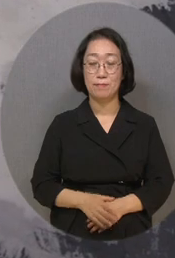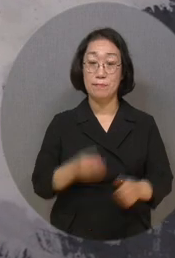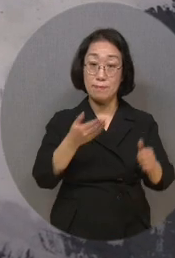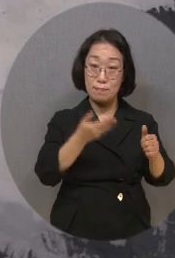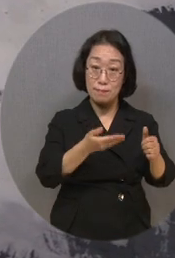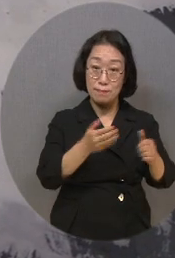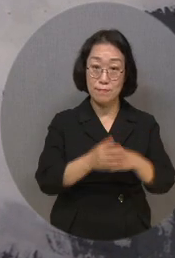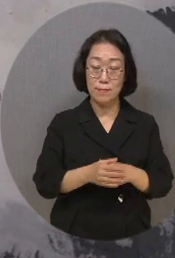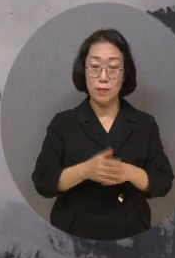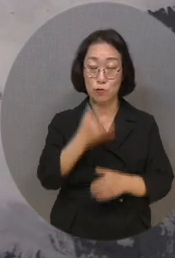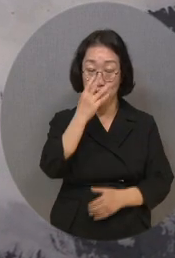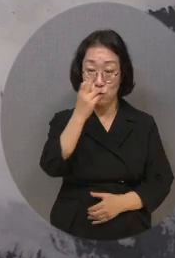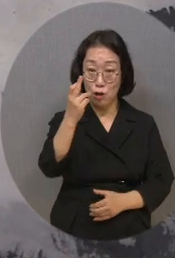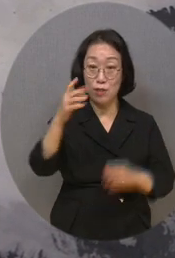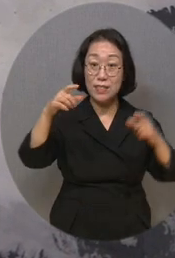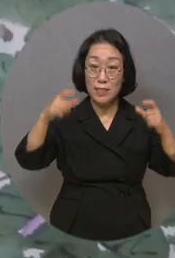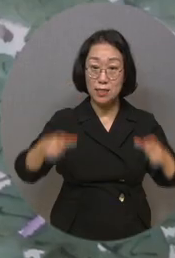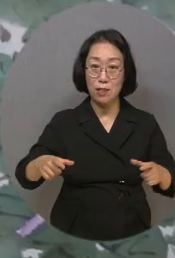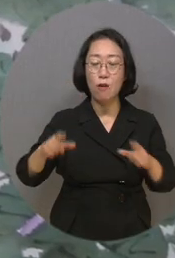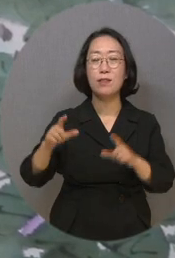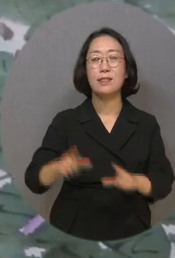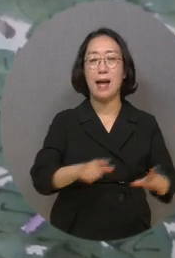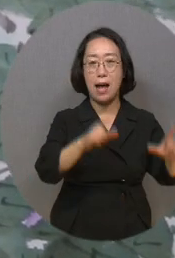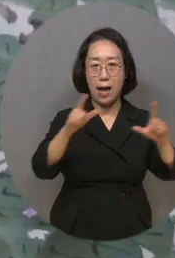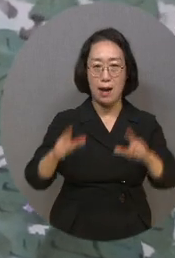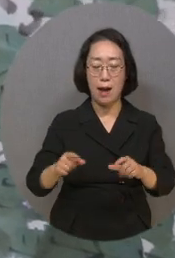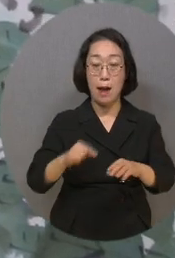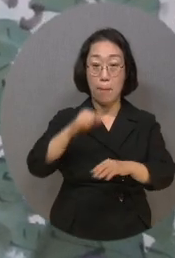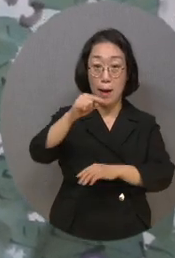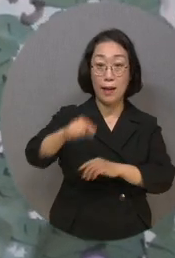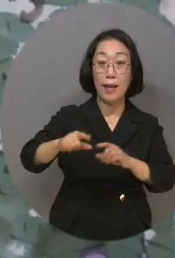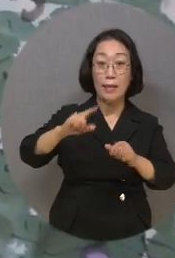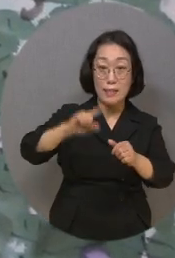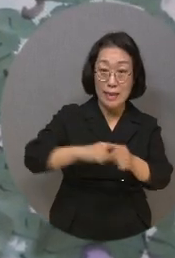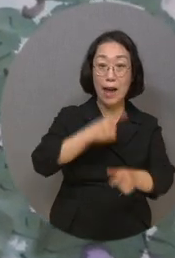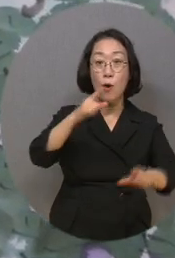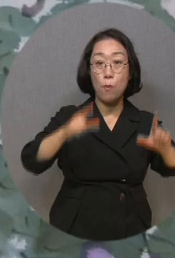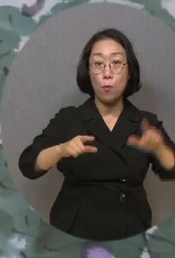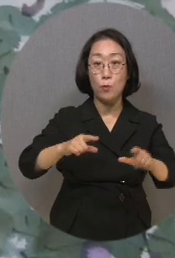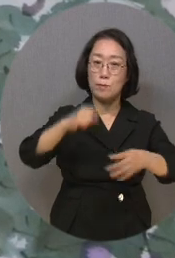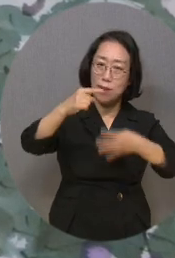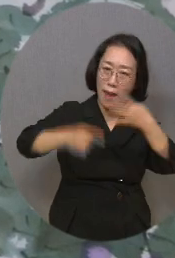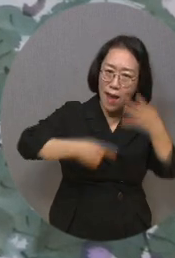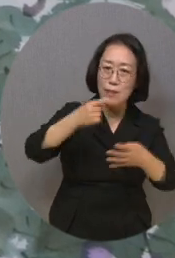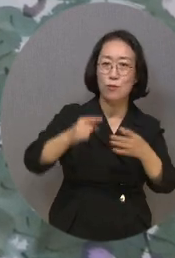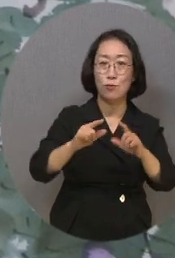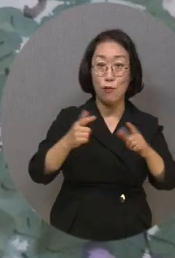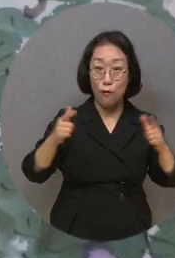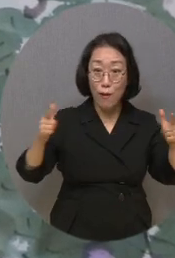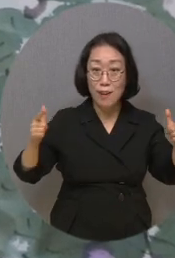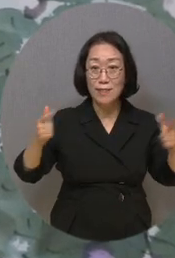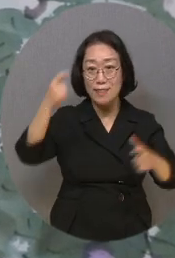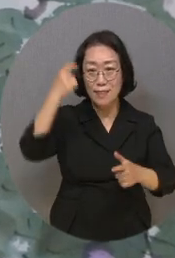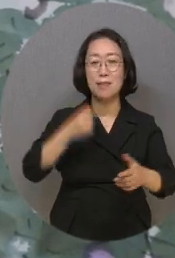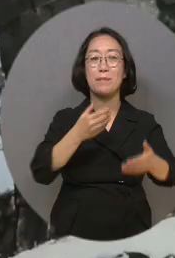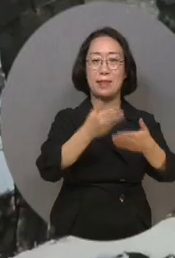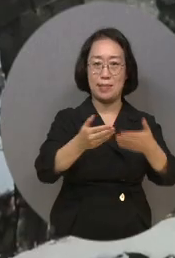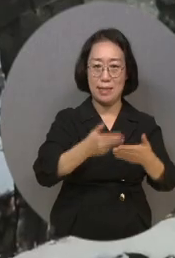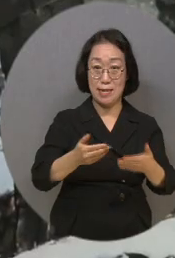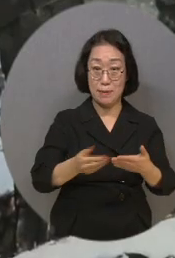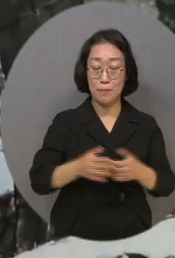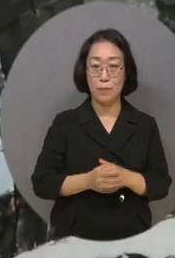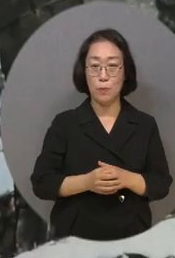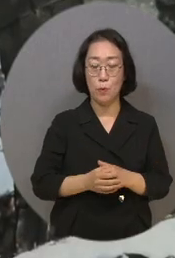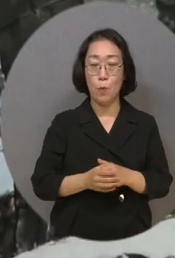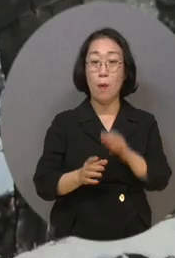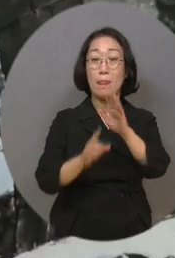백동칠 화백은 순천 지역에 거주하며 대자연의 변화무쌍한 다양성의 즐거움을 사계절에 담고